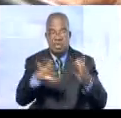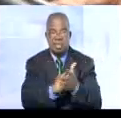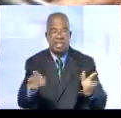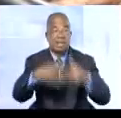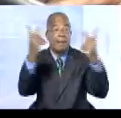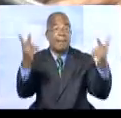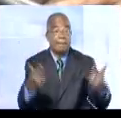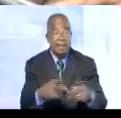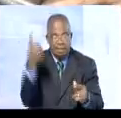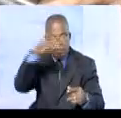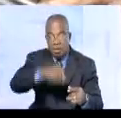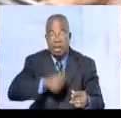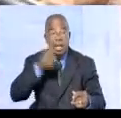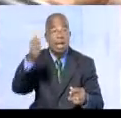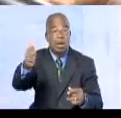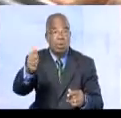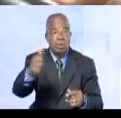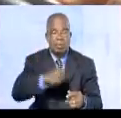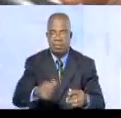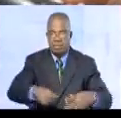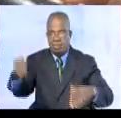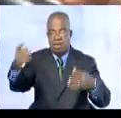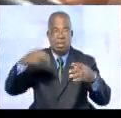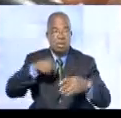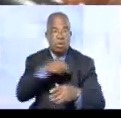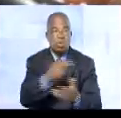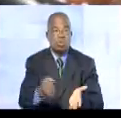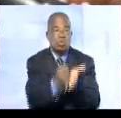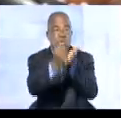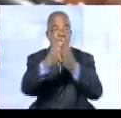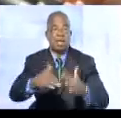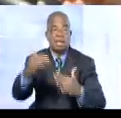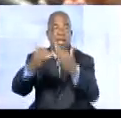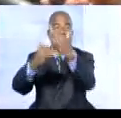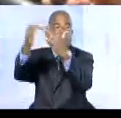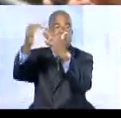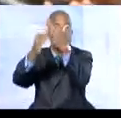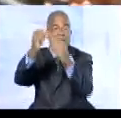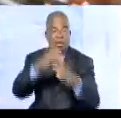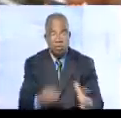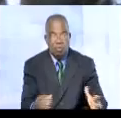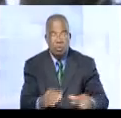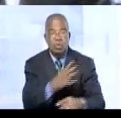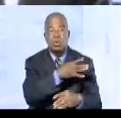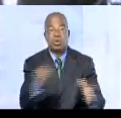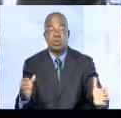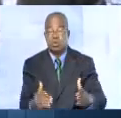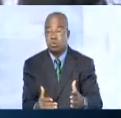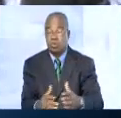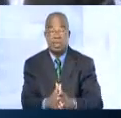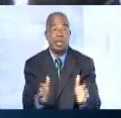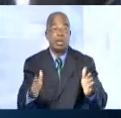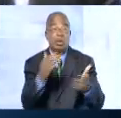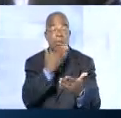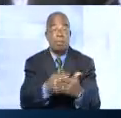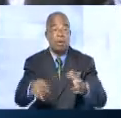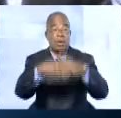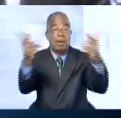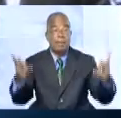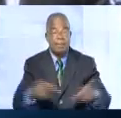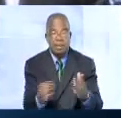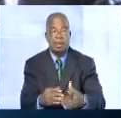que lui-même vienne nous aider à bâtir un certain nombre d'installations. On a construit 22 villages